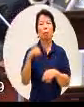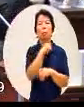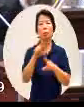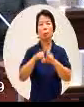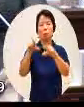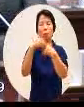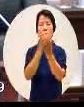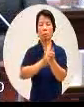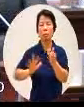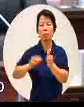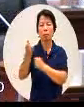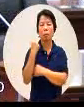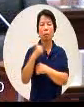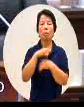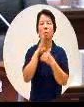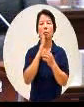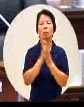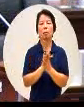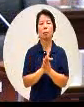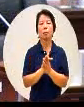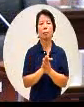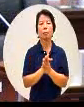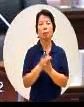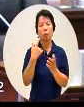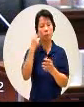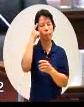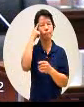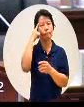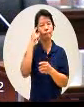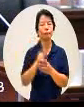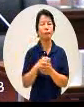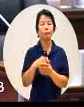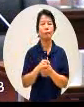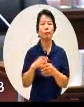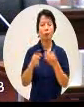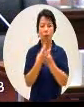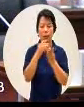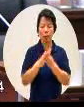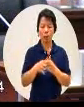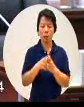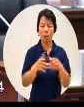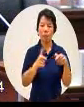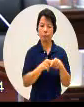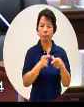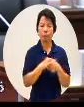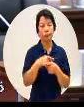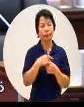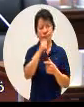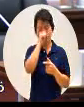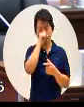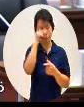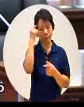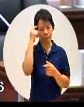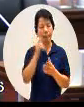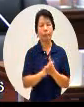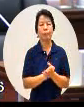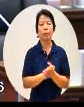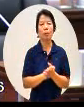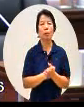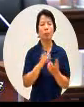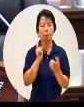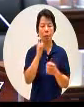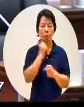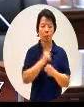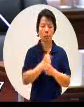有影響力跟梅克爾同級呢我後來想一想只要心存善念只要你做的